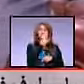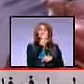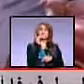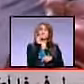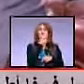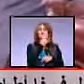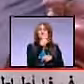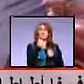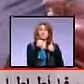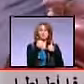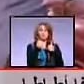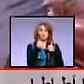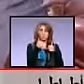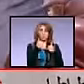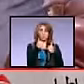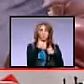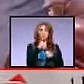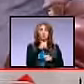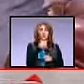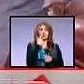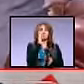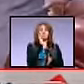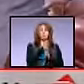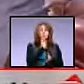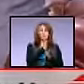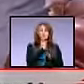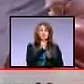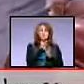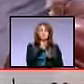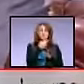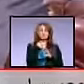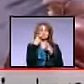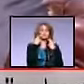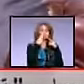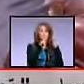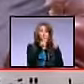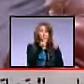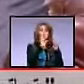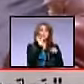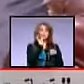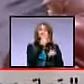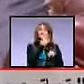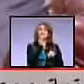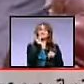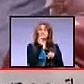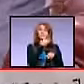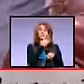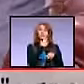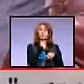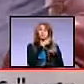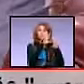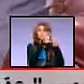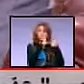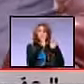جدا وبطله انسان، يعني انسان بجد، وفيلم بيتكلم على معاناة واحد من